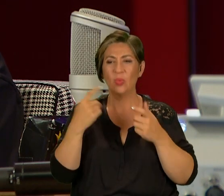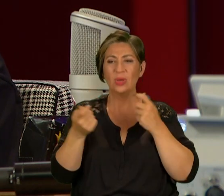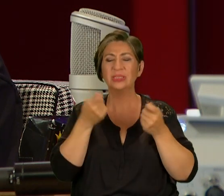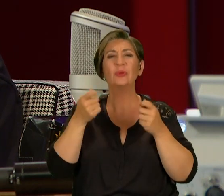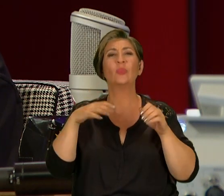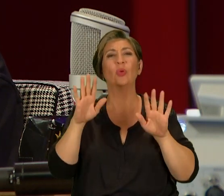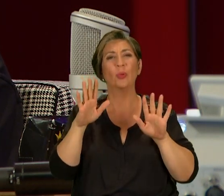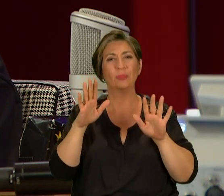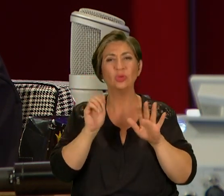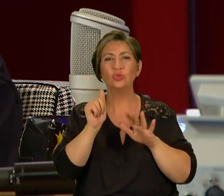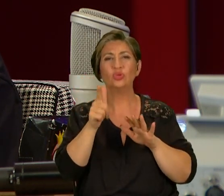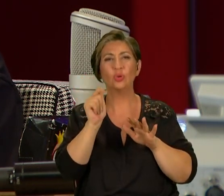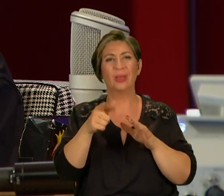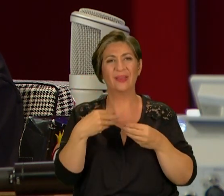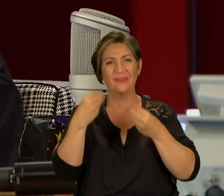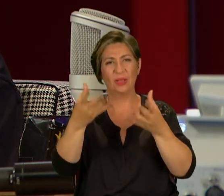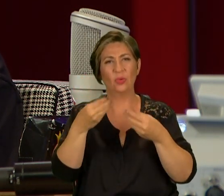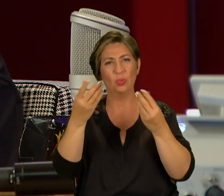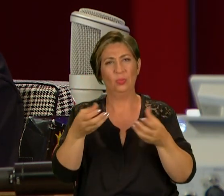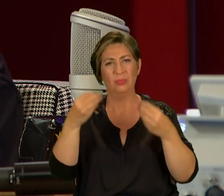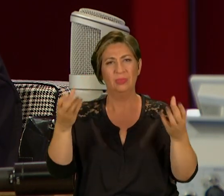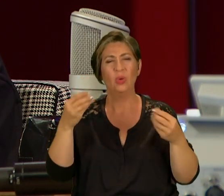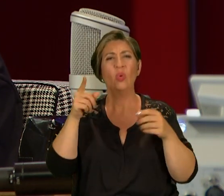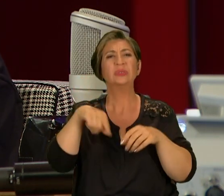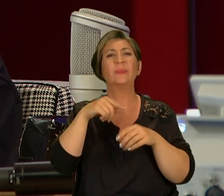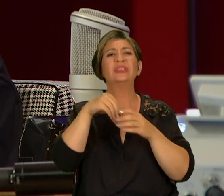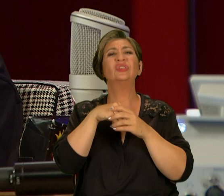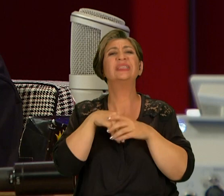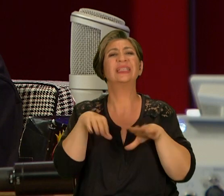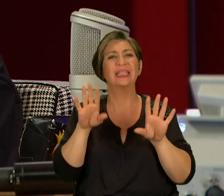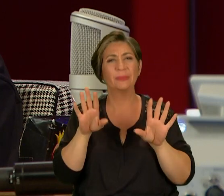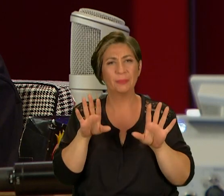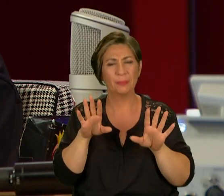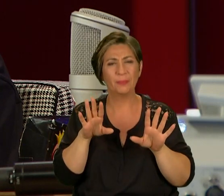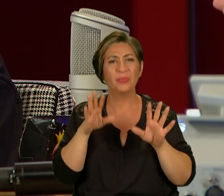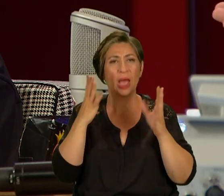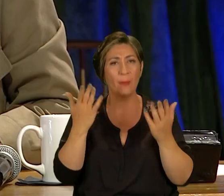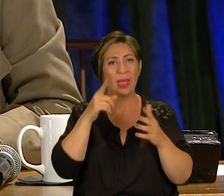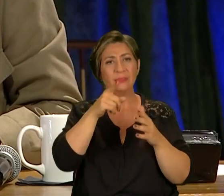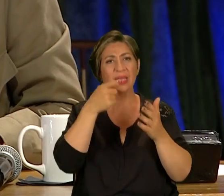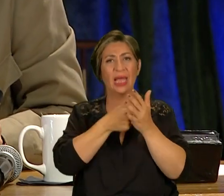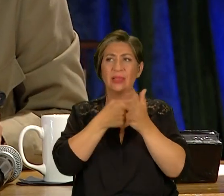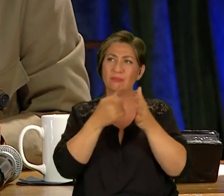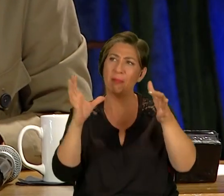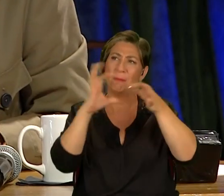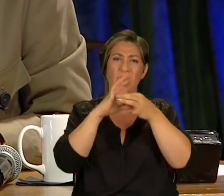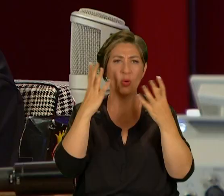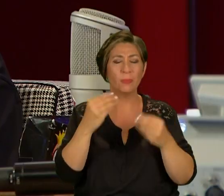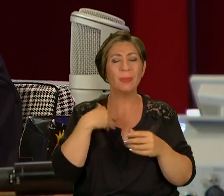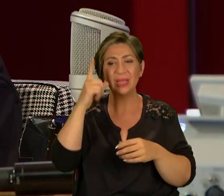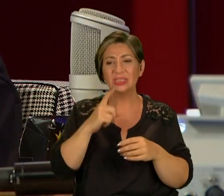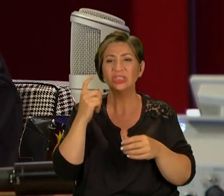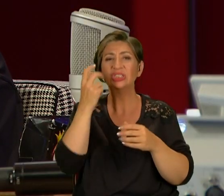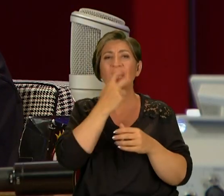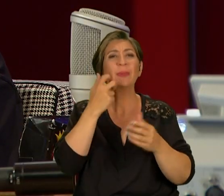çok fazla işin içinde değilim. Hmm. Zaten o zaman da değildim. Hmm. Ama hep senle anıldı. Ama tabii şimdi benim ilk